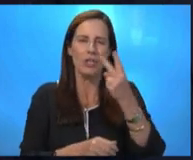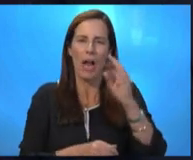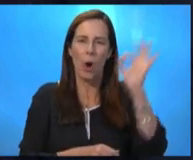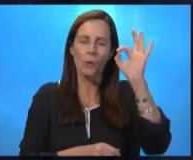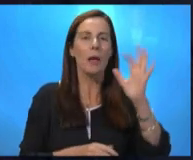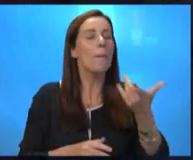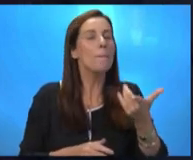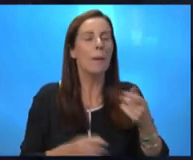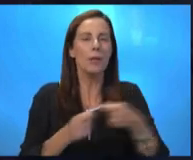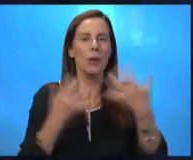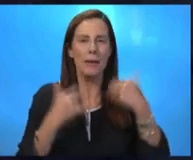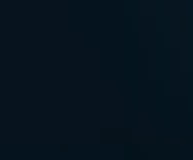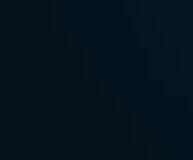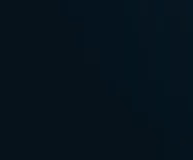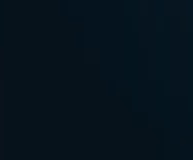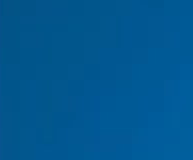בגזרת מזג האוויר?